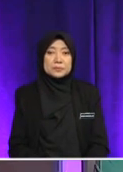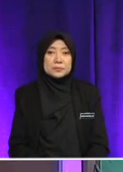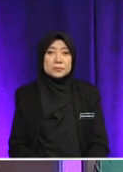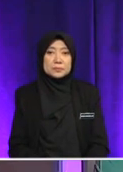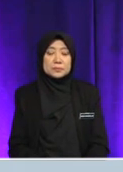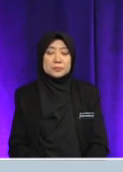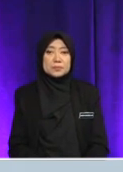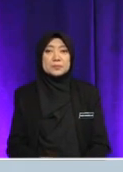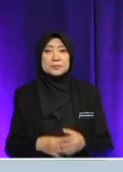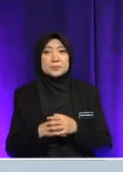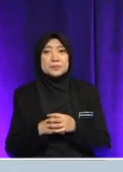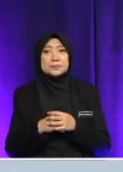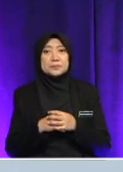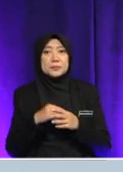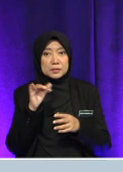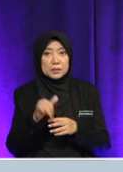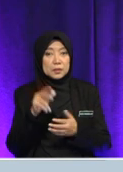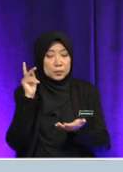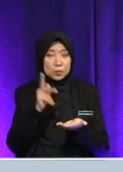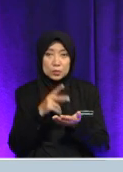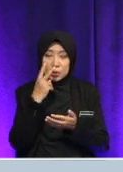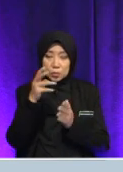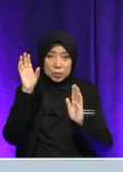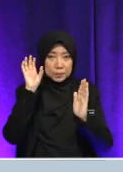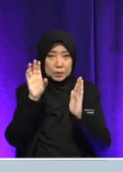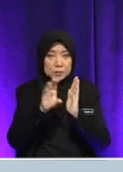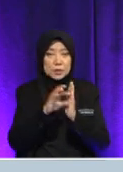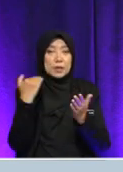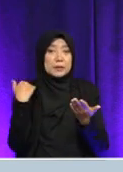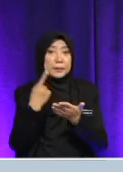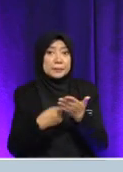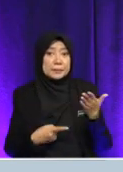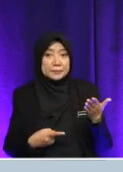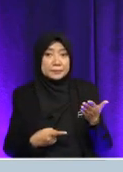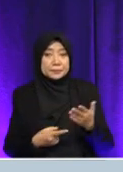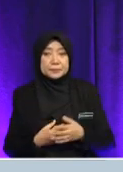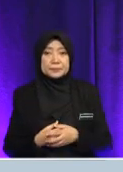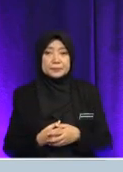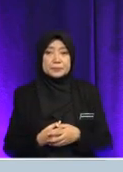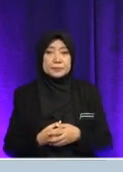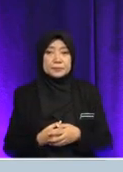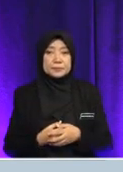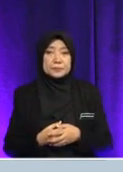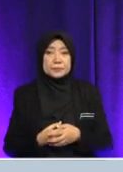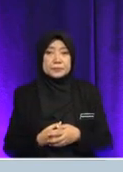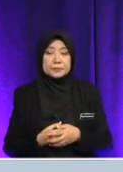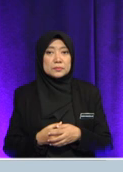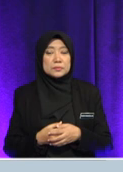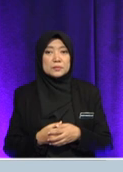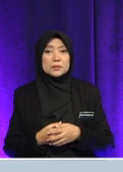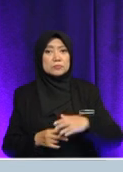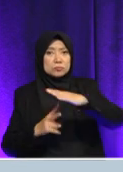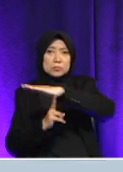diperkukut Oke skala kita tengok gambar pertama nih kita ada apa merah kita ada jambatan